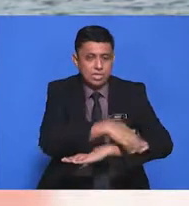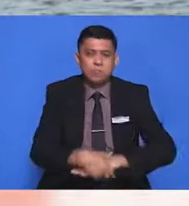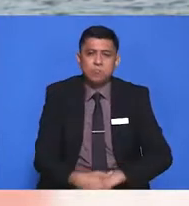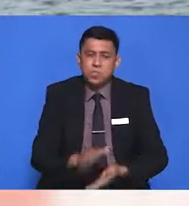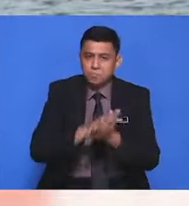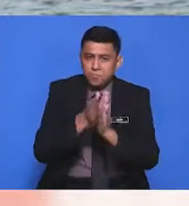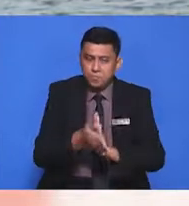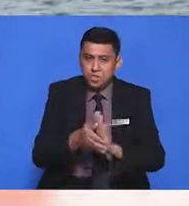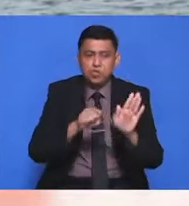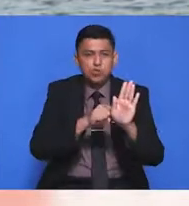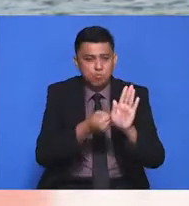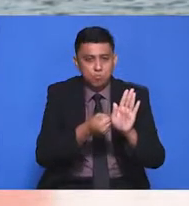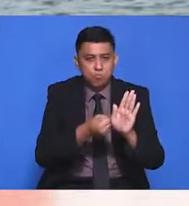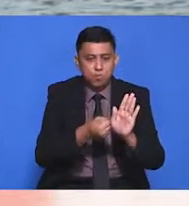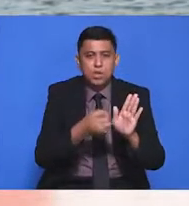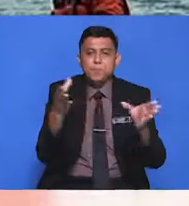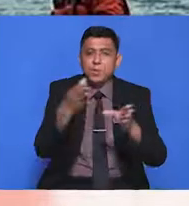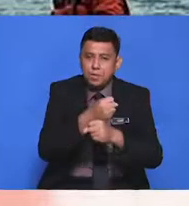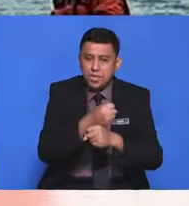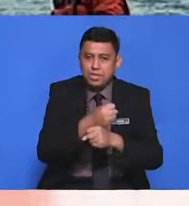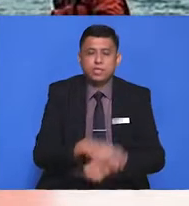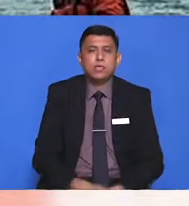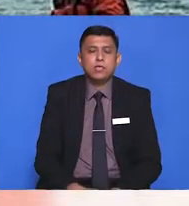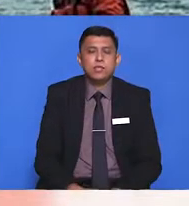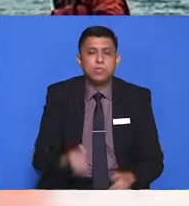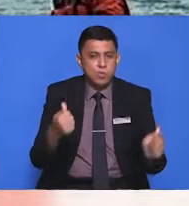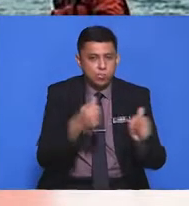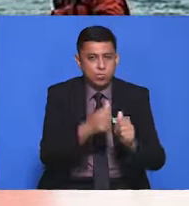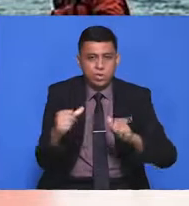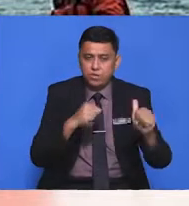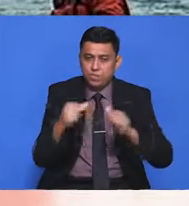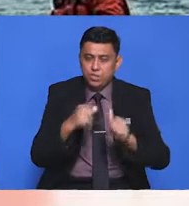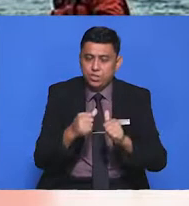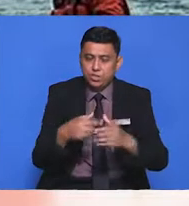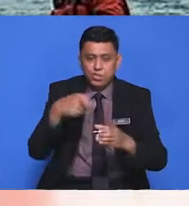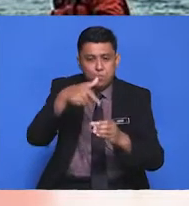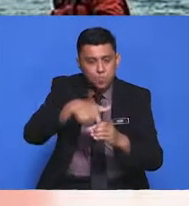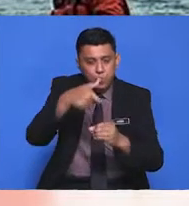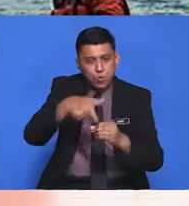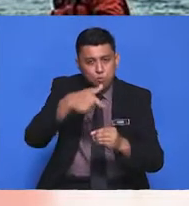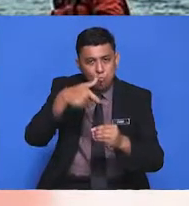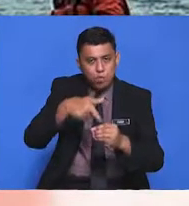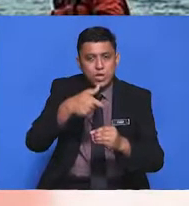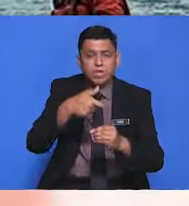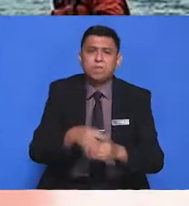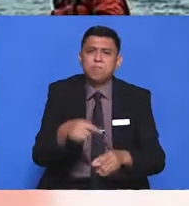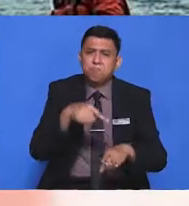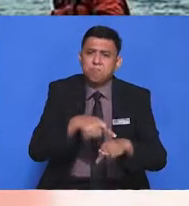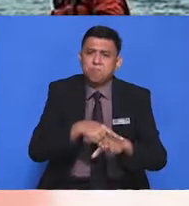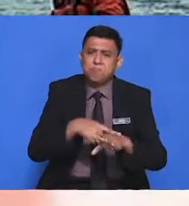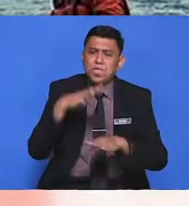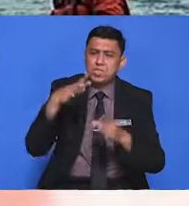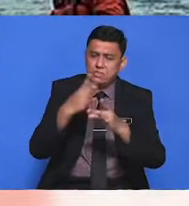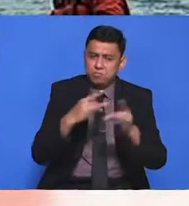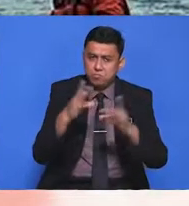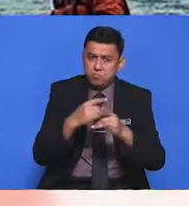menjadi sumber pendapatan mereka. Berikut adalah aktiviti perlombongan di kawasan perairan pantai Sarawak yang